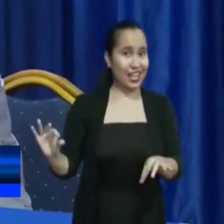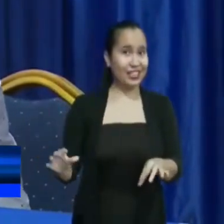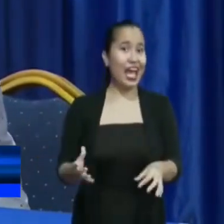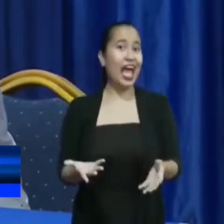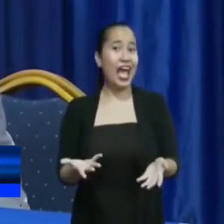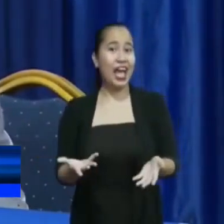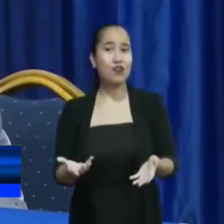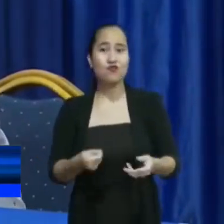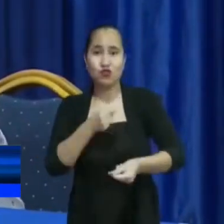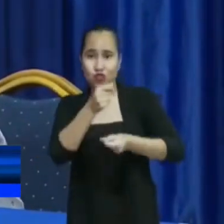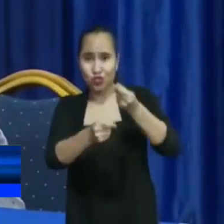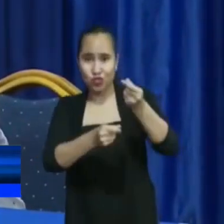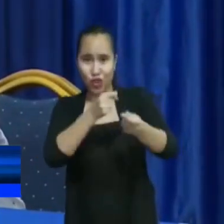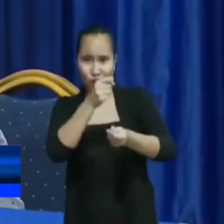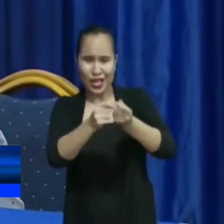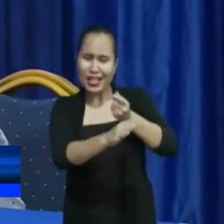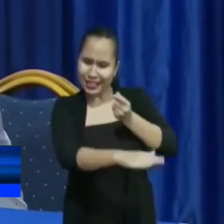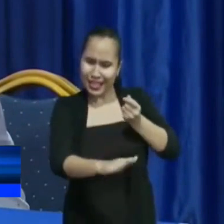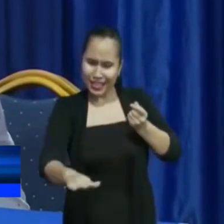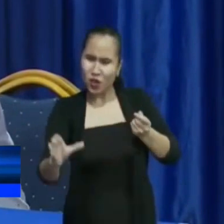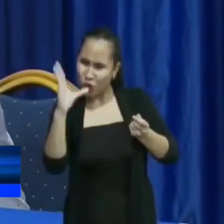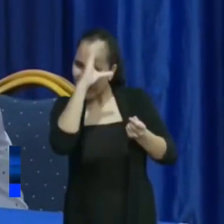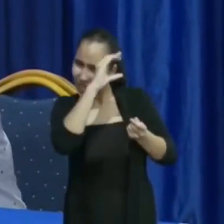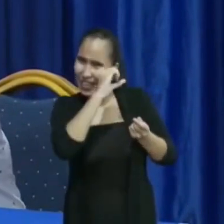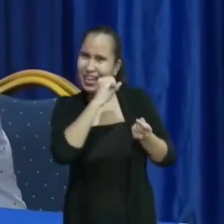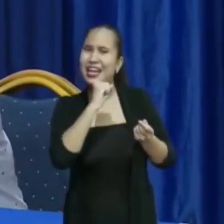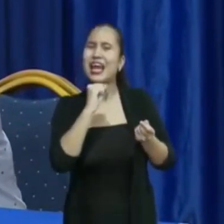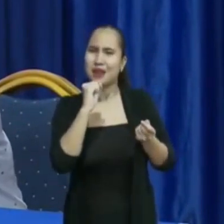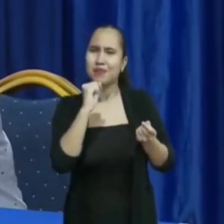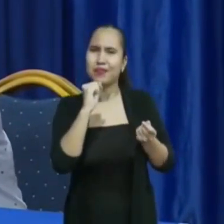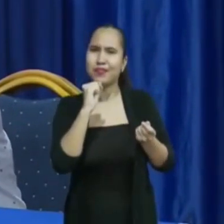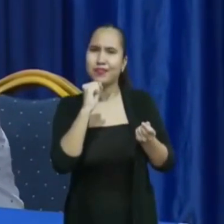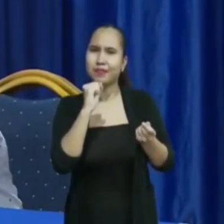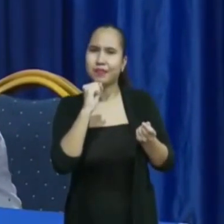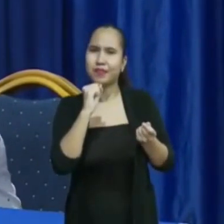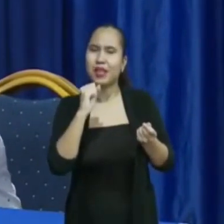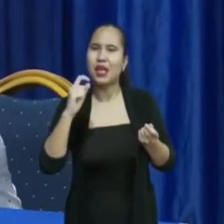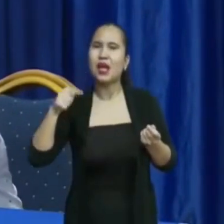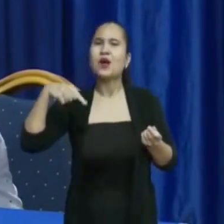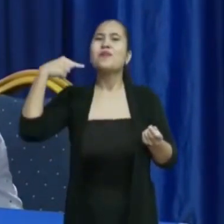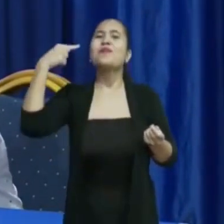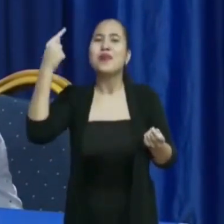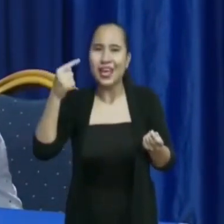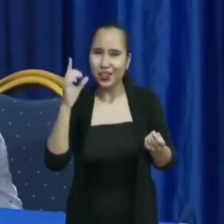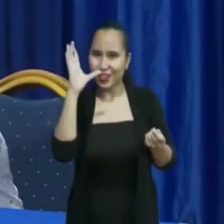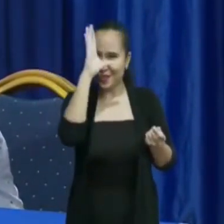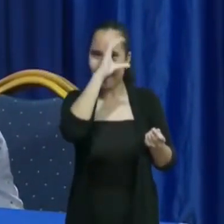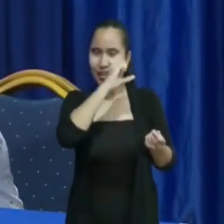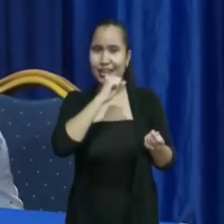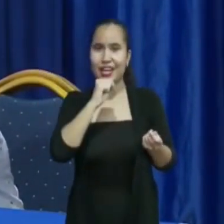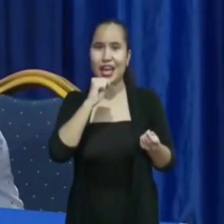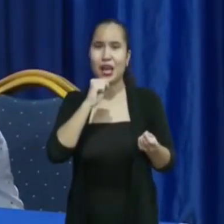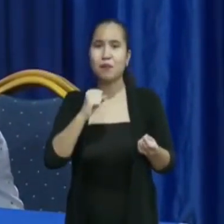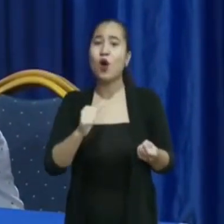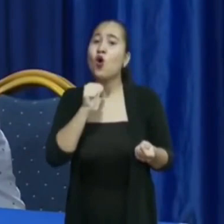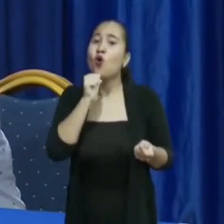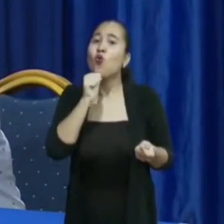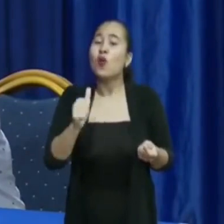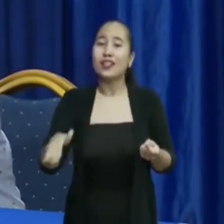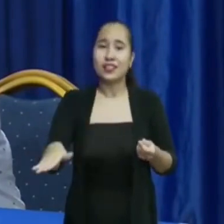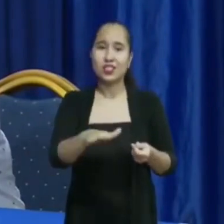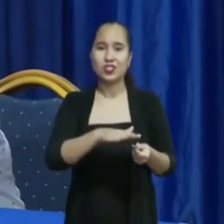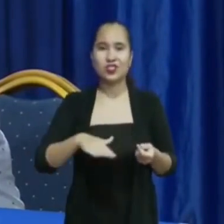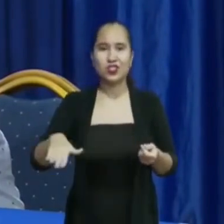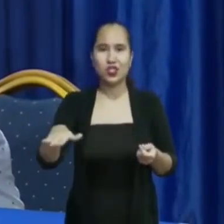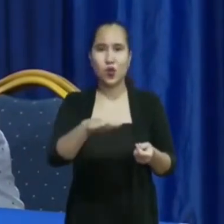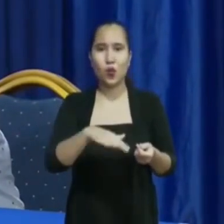ervoor zorgt dat de kinderen dat begrip ook kunnen opbrengen en ook kunnen begrijpen, meer kunnen gaan begrijpen wat die